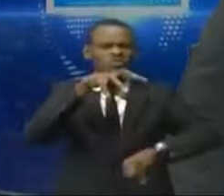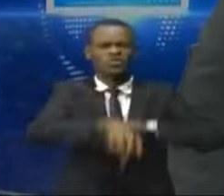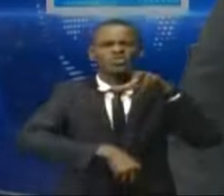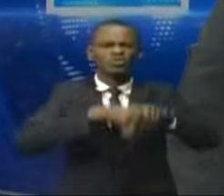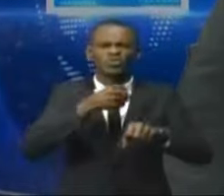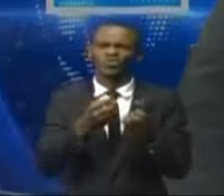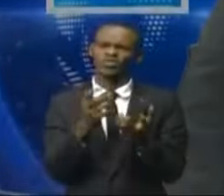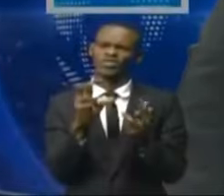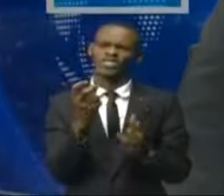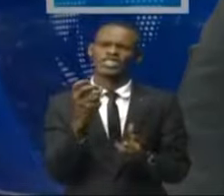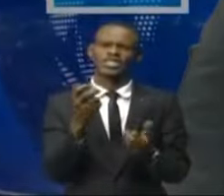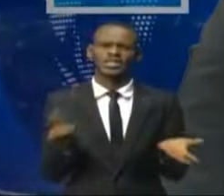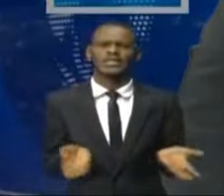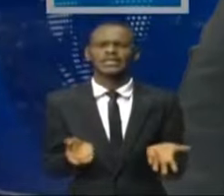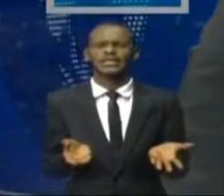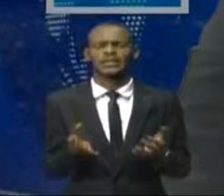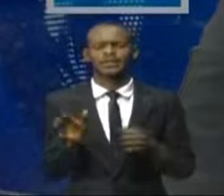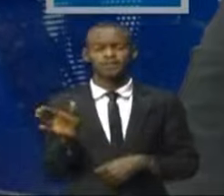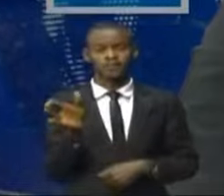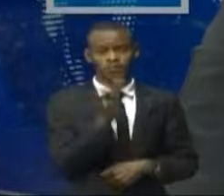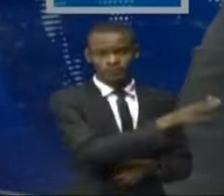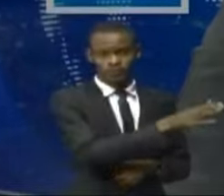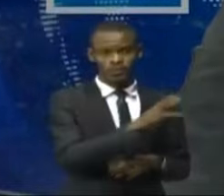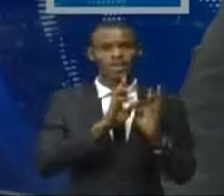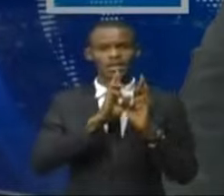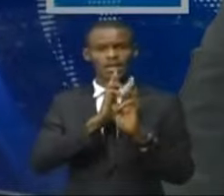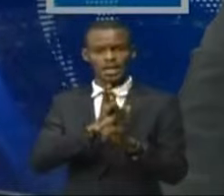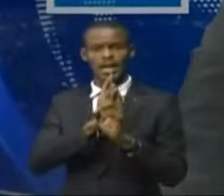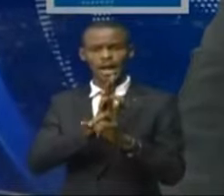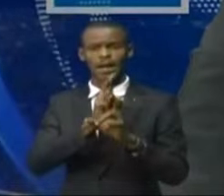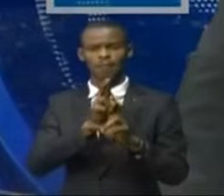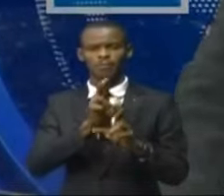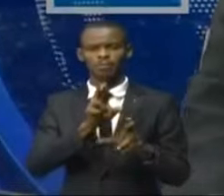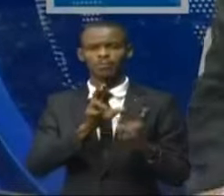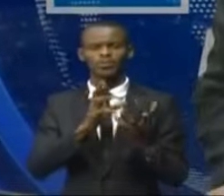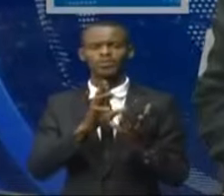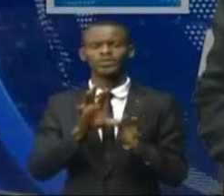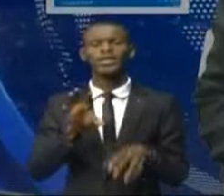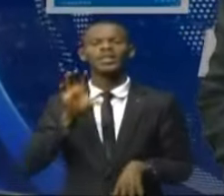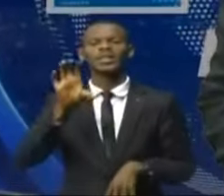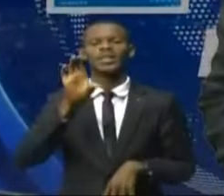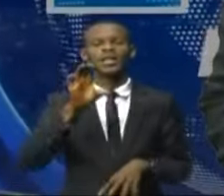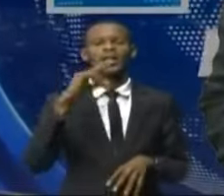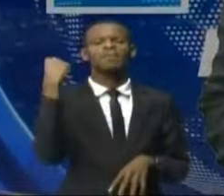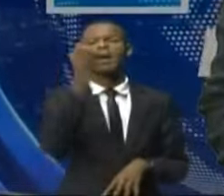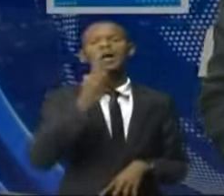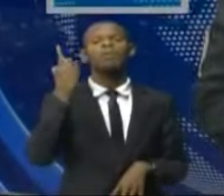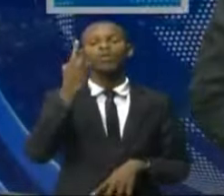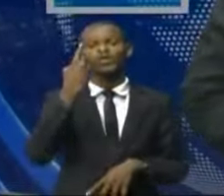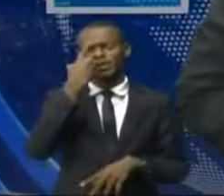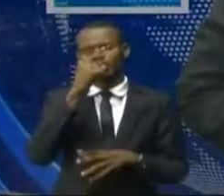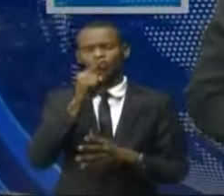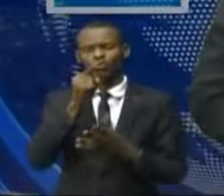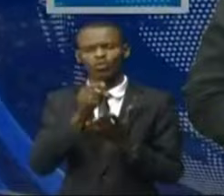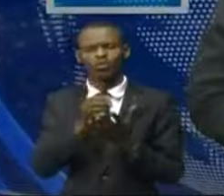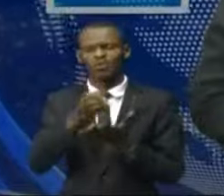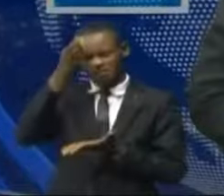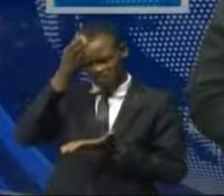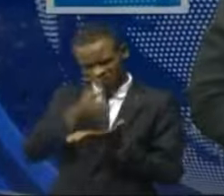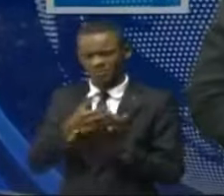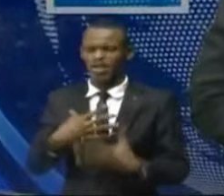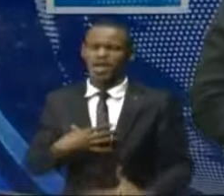Le rapport de la Banque mondiale sur l'élimination de la pauvreté est celui de la Conférence des Nations Unies sur le commerce